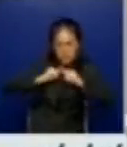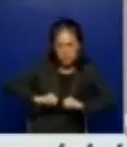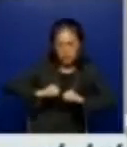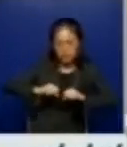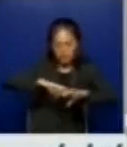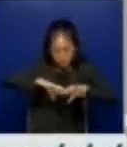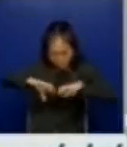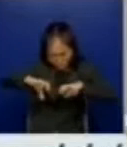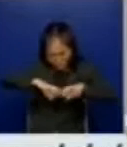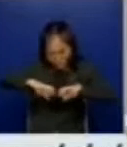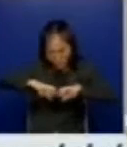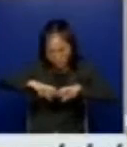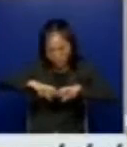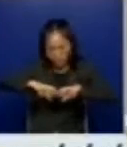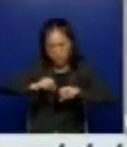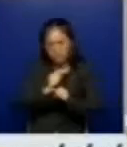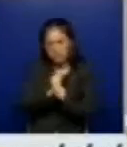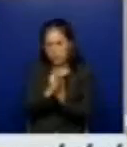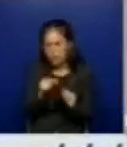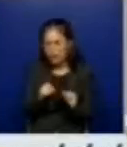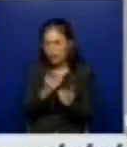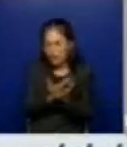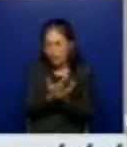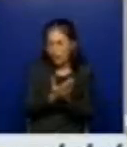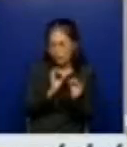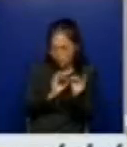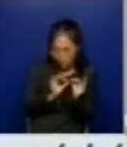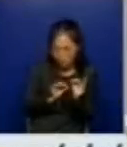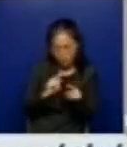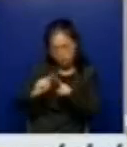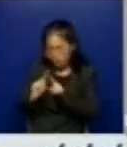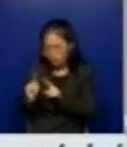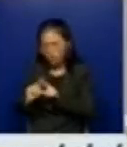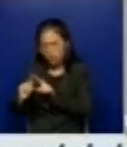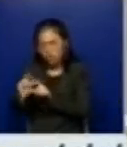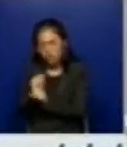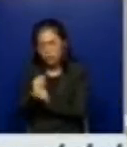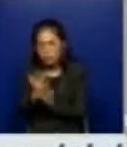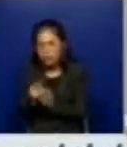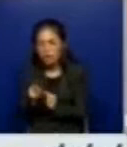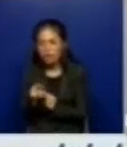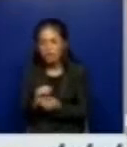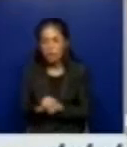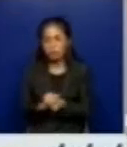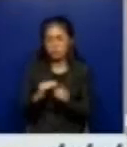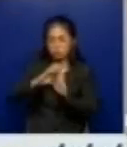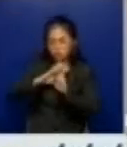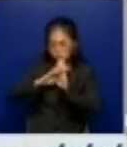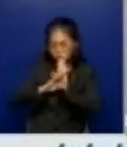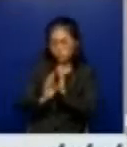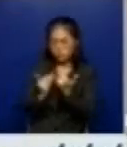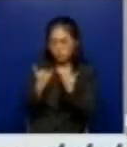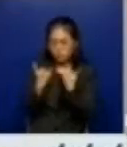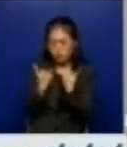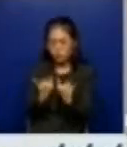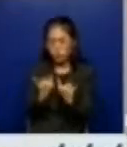การก็ประมาณให้รัดกุมที่สุดนะครับสิ่งที่เราดำเนินการมาตอนนี้ก็คือว่าโครงสร้าง